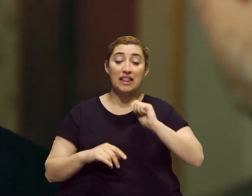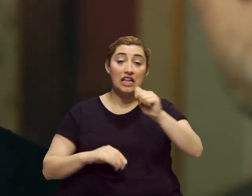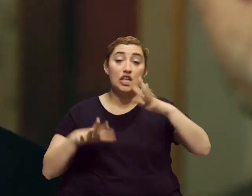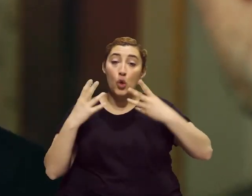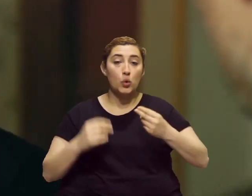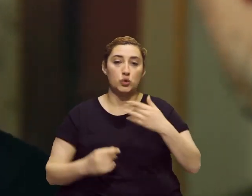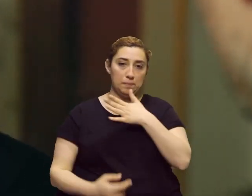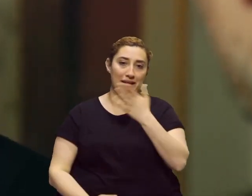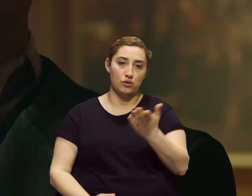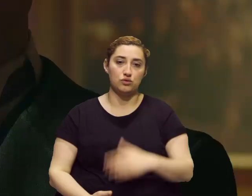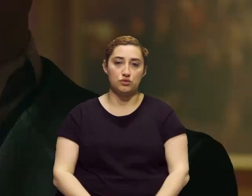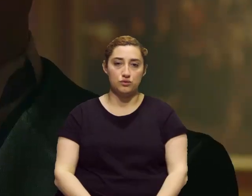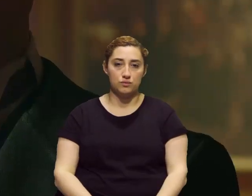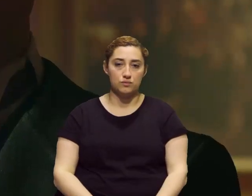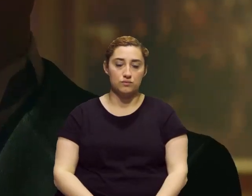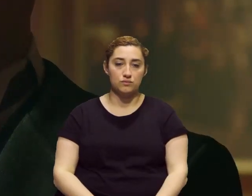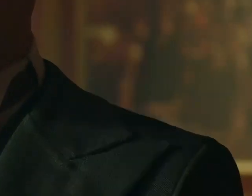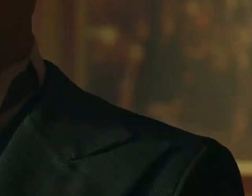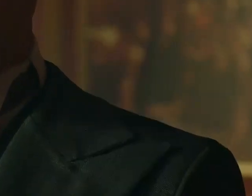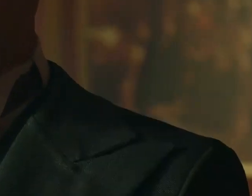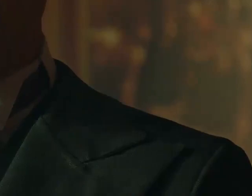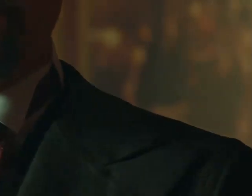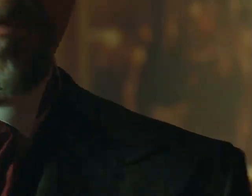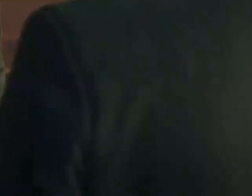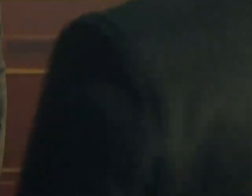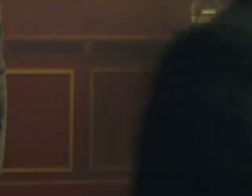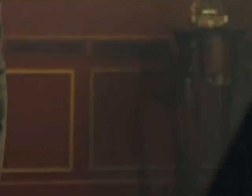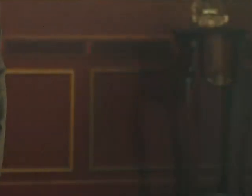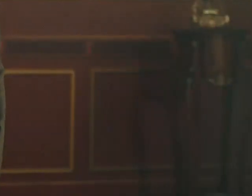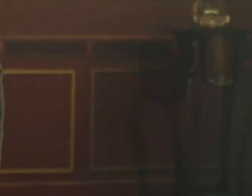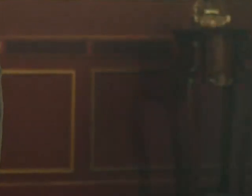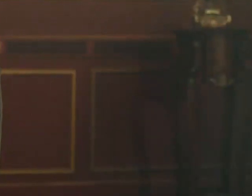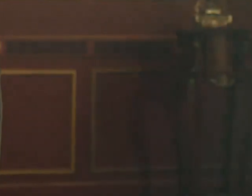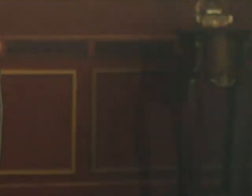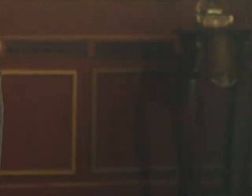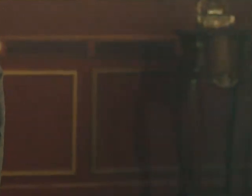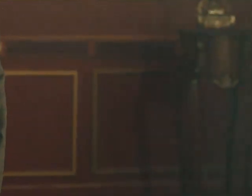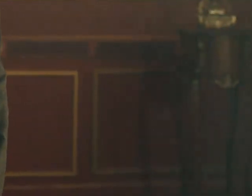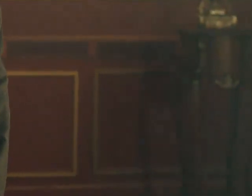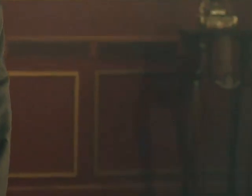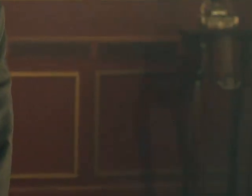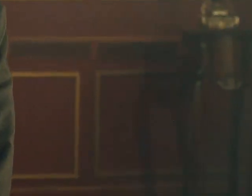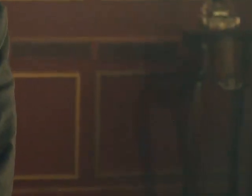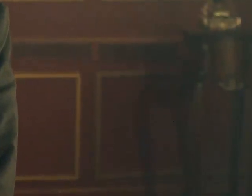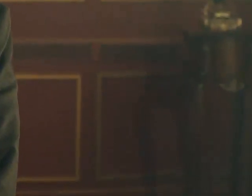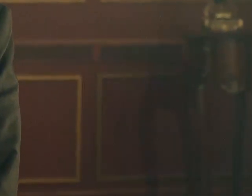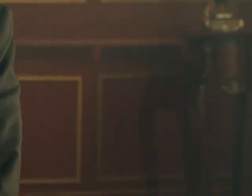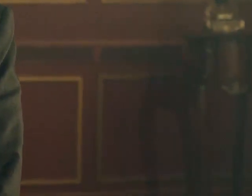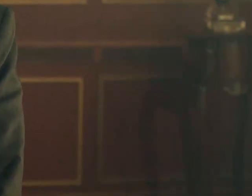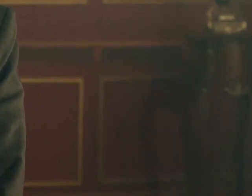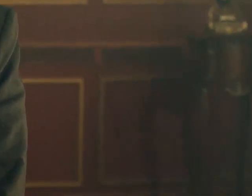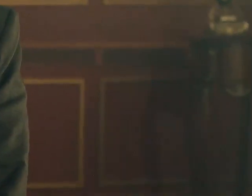akıbetinin ne olacağını biliyorsun. Akbar'ın odasındaki iki adam gidiyor. Birinin saçı yok. Konuşan esmer, kısa saçlı